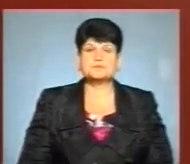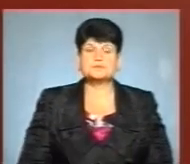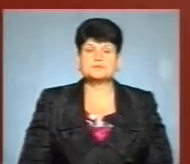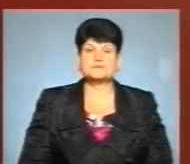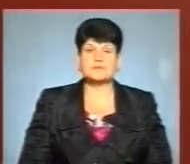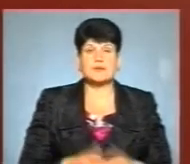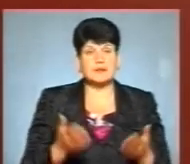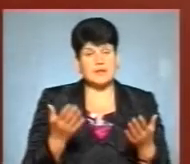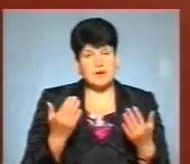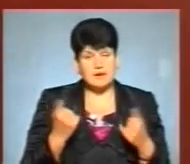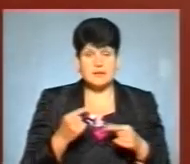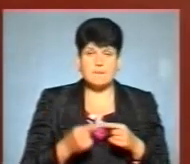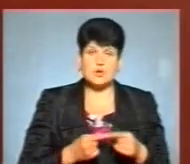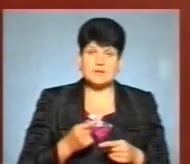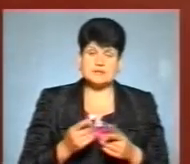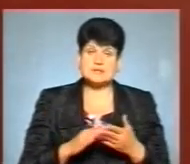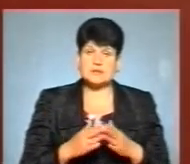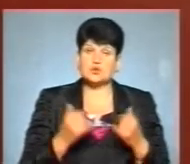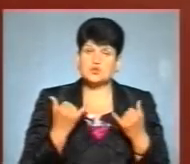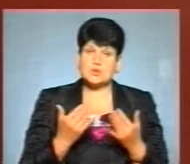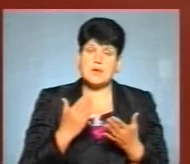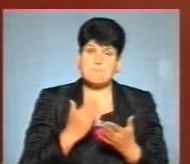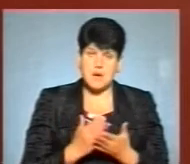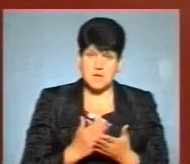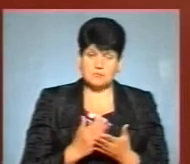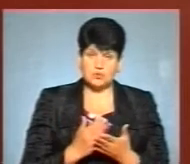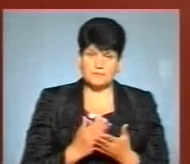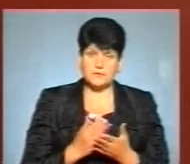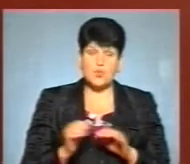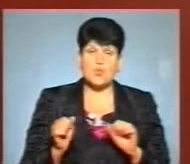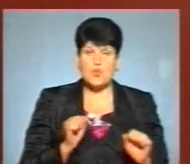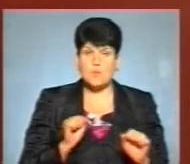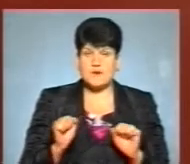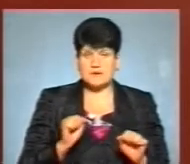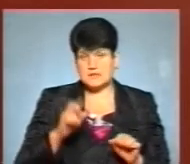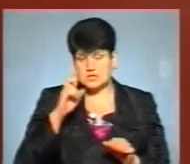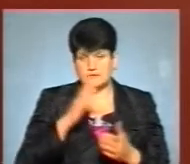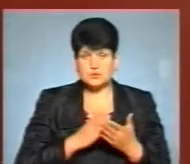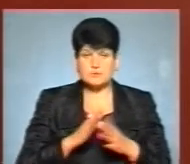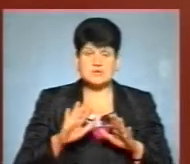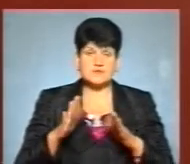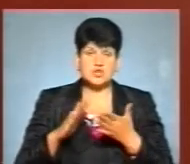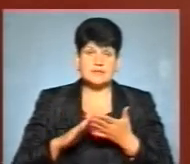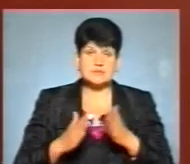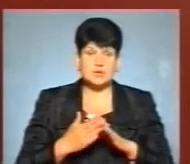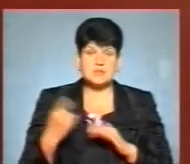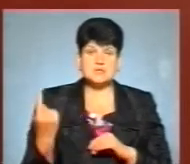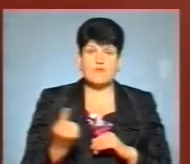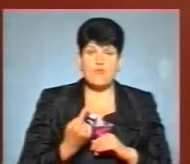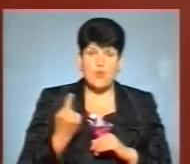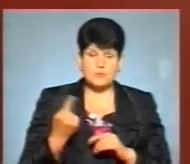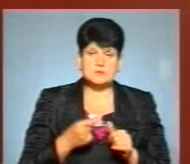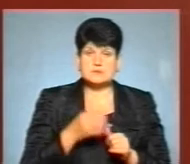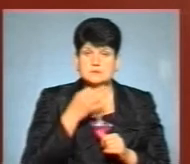Власне, давайте про наслідки, які станом на сьогодні маємо. Управлінні Державної служби з надзвичайних ситуацій в області